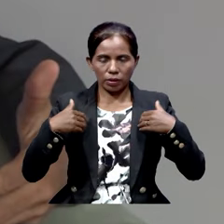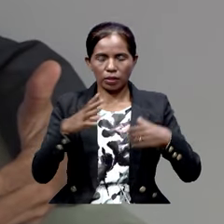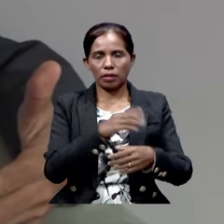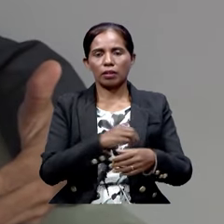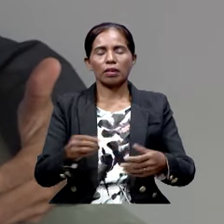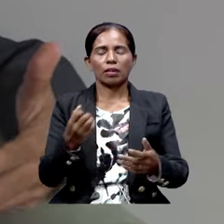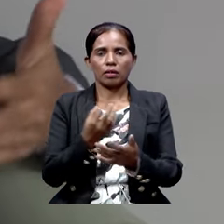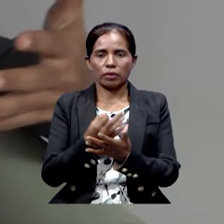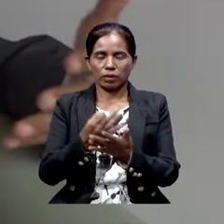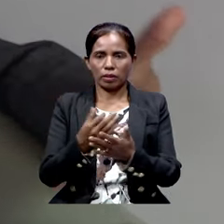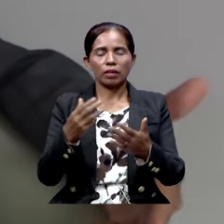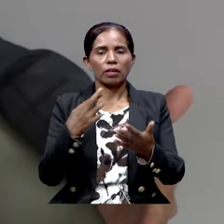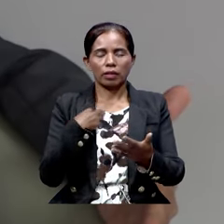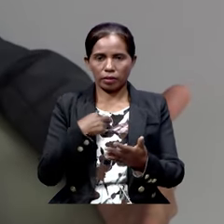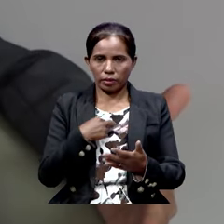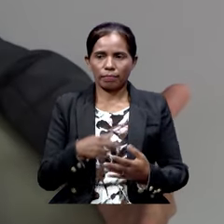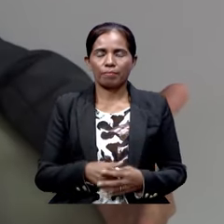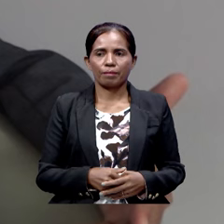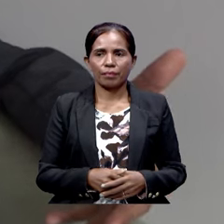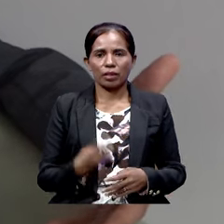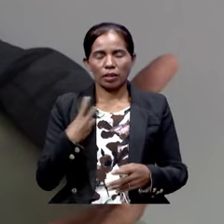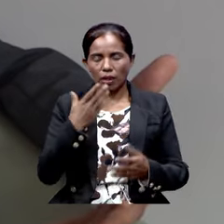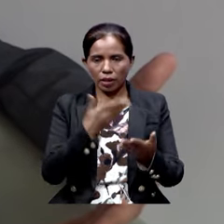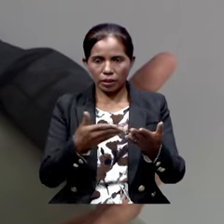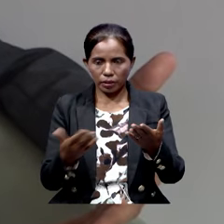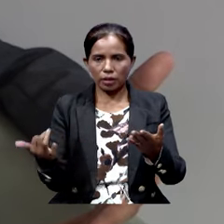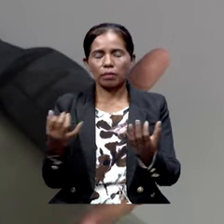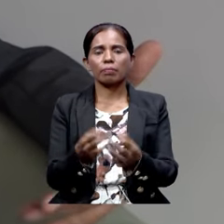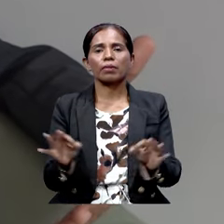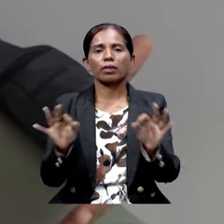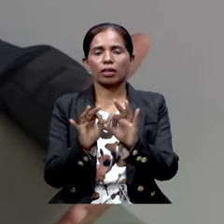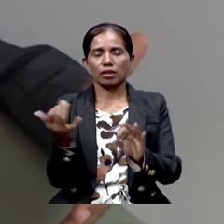ne. Nah ne be ita hare ona produto potensiais ne be maka